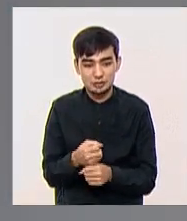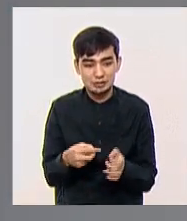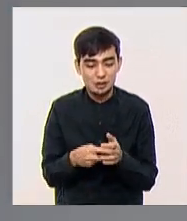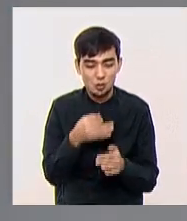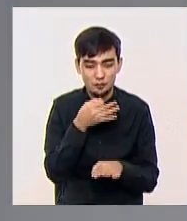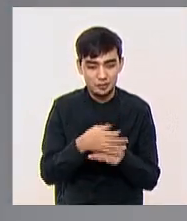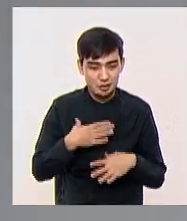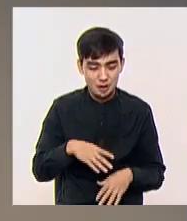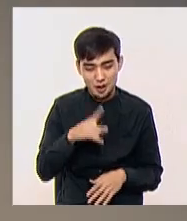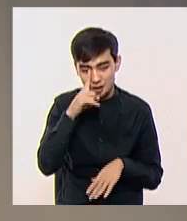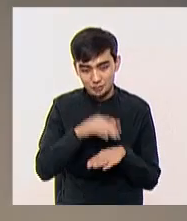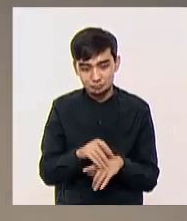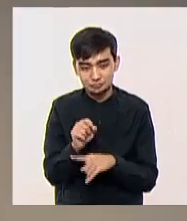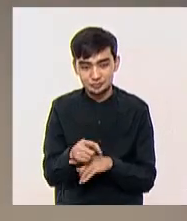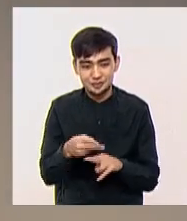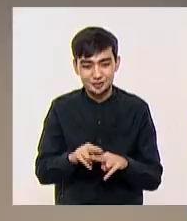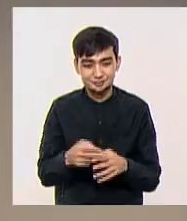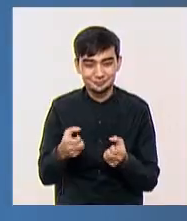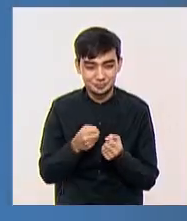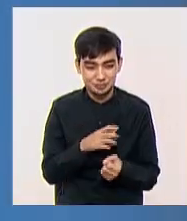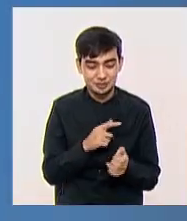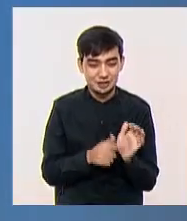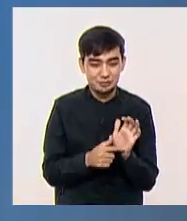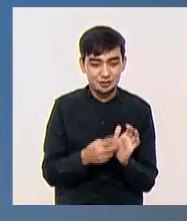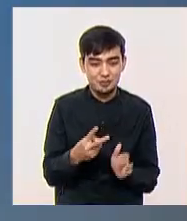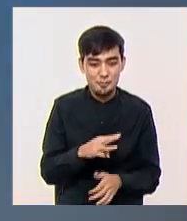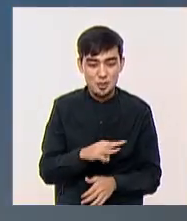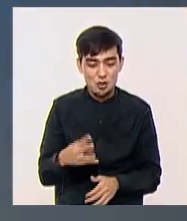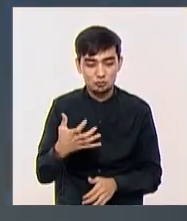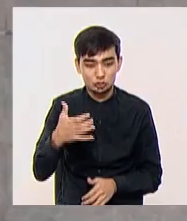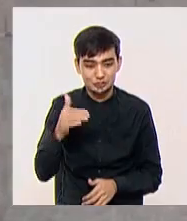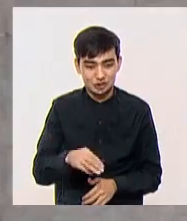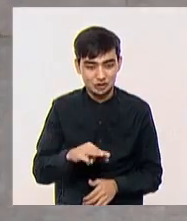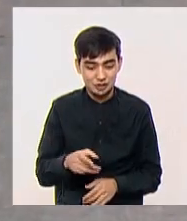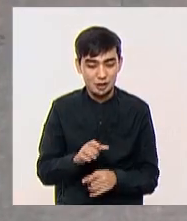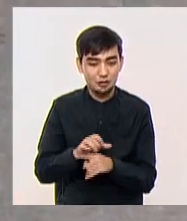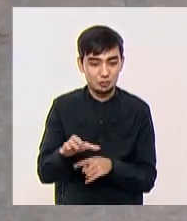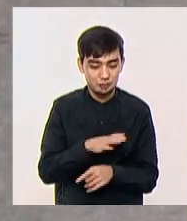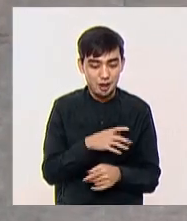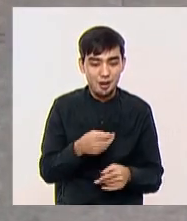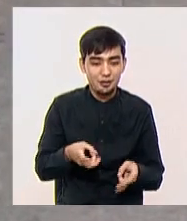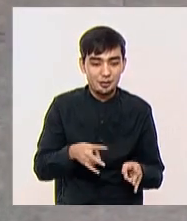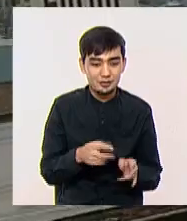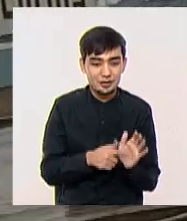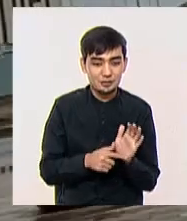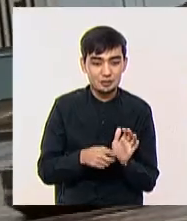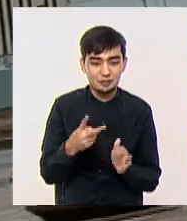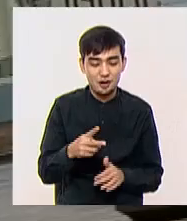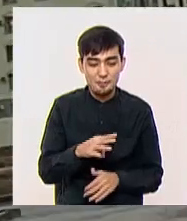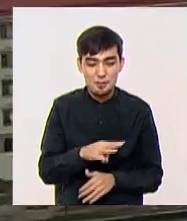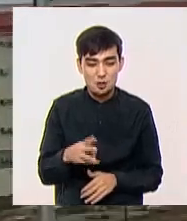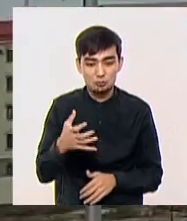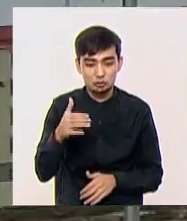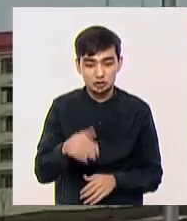айтпады. Әкімдік тапсырысты алған серіктестікке 72 миллион 500 мың теңгені аударған, қалған 72 миллион 500 мың